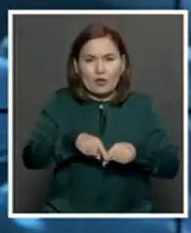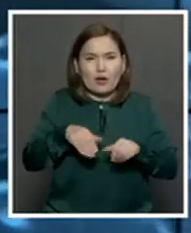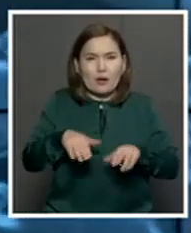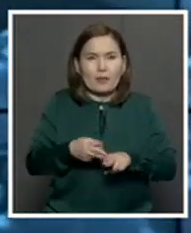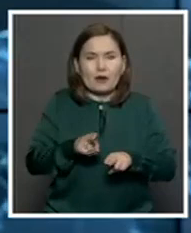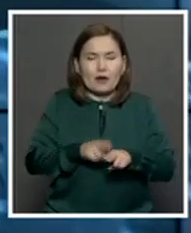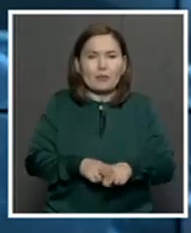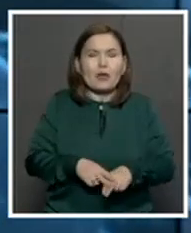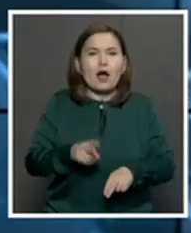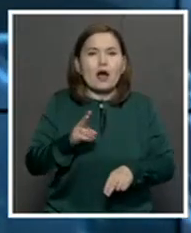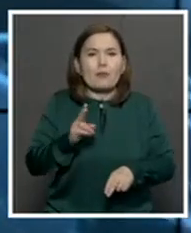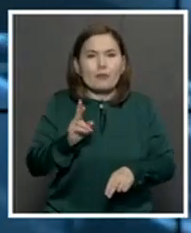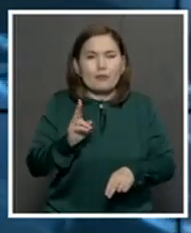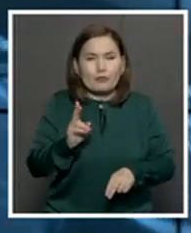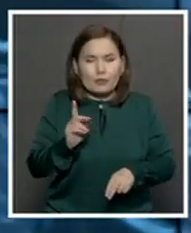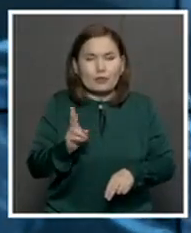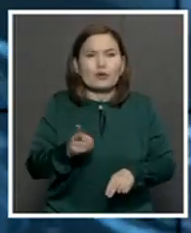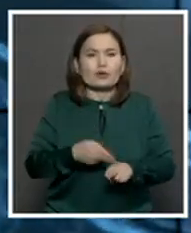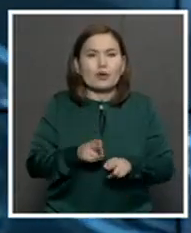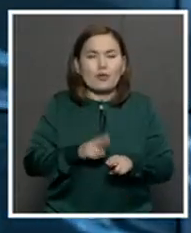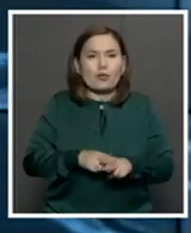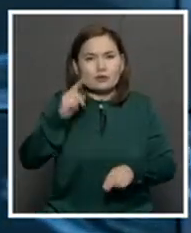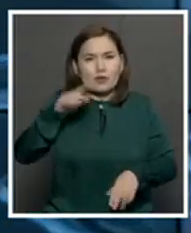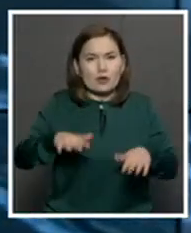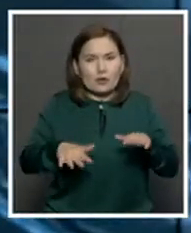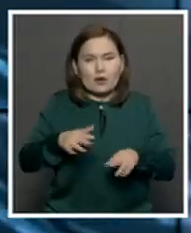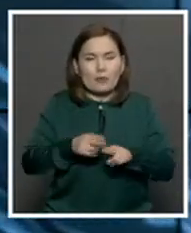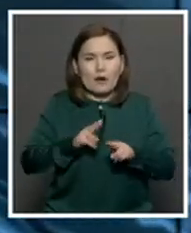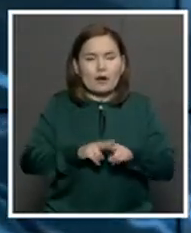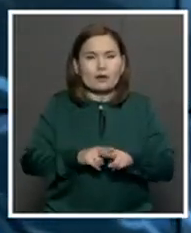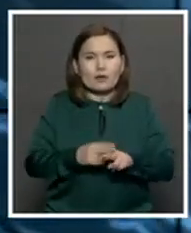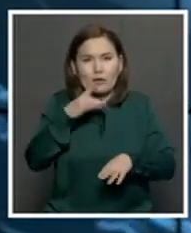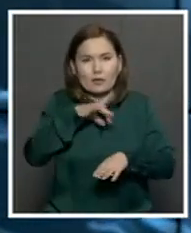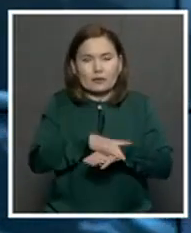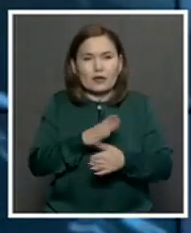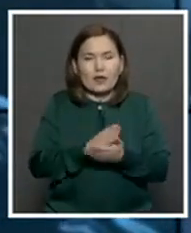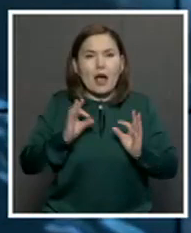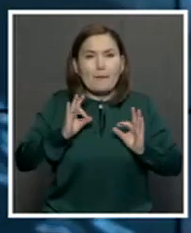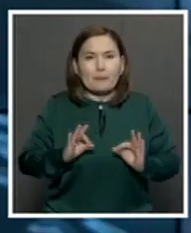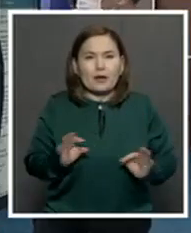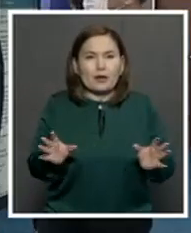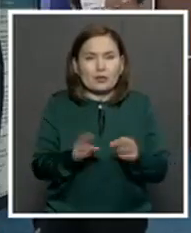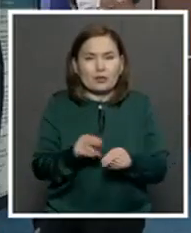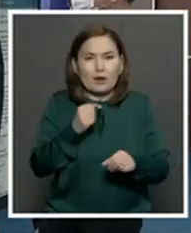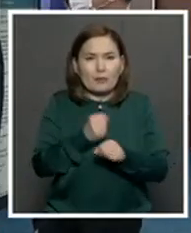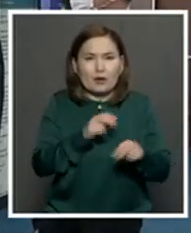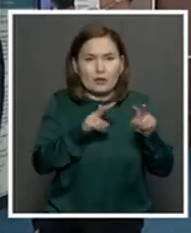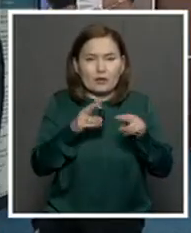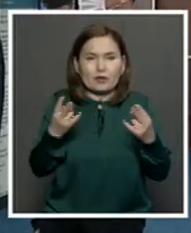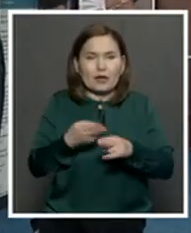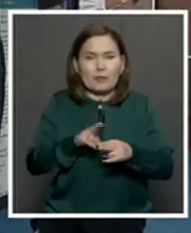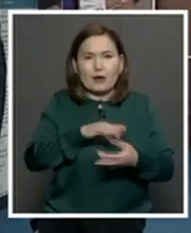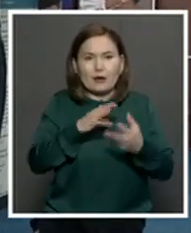Яғни біреуді күдікті деп тануда прокурордың келісімімен ғана жүзеге асады. Сондықтан прокуратура қылмыстық процестің барлық сатысын